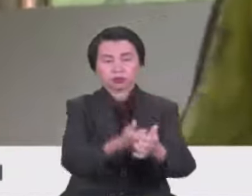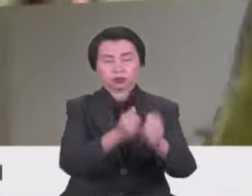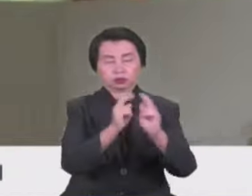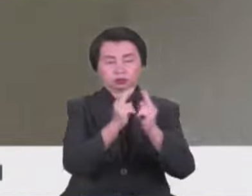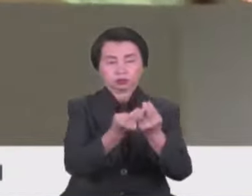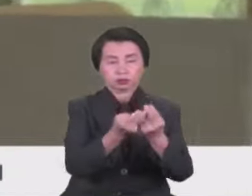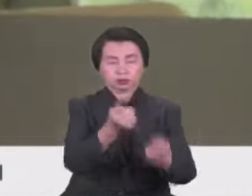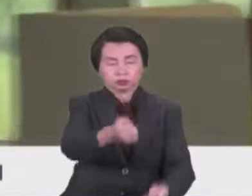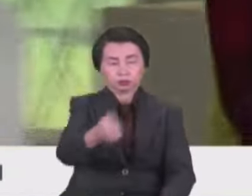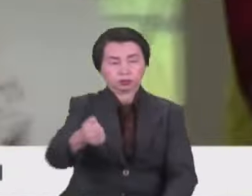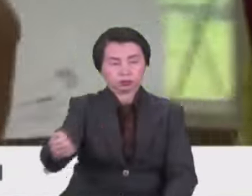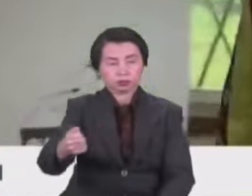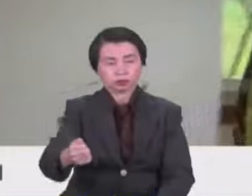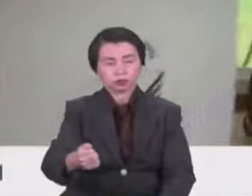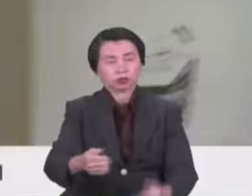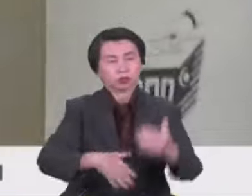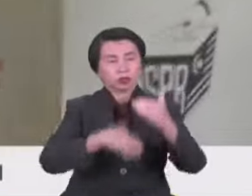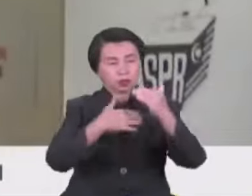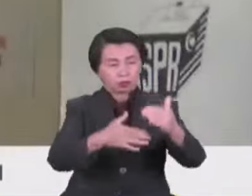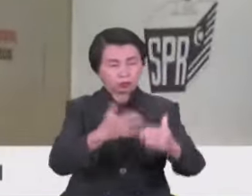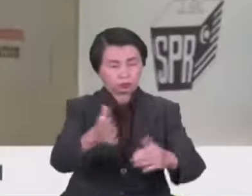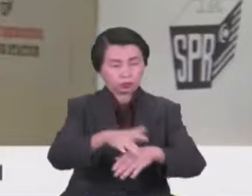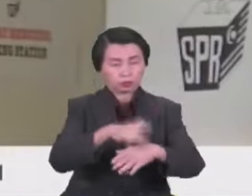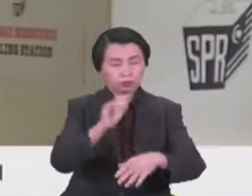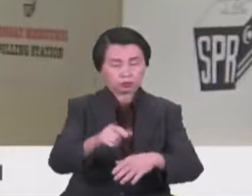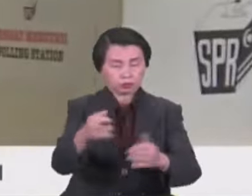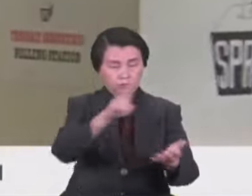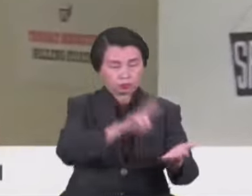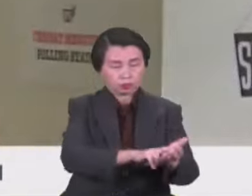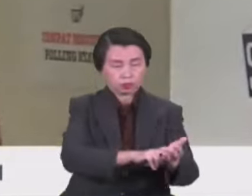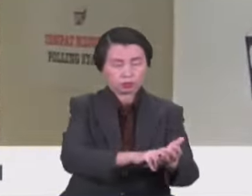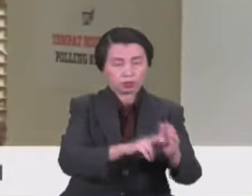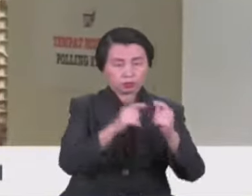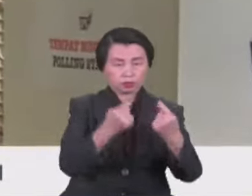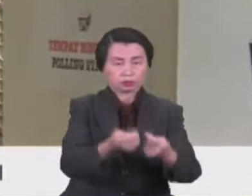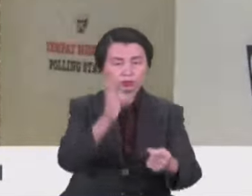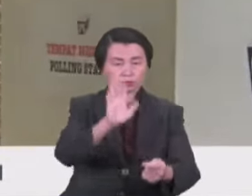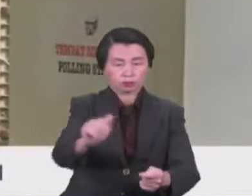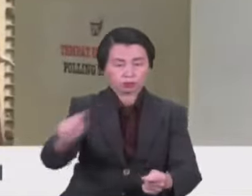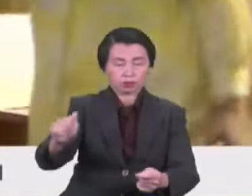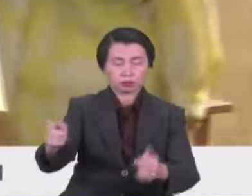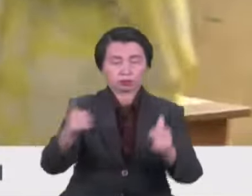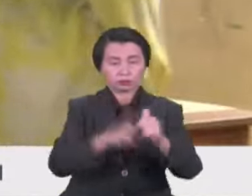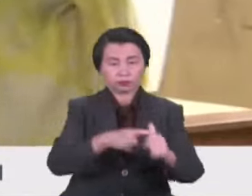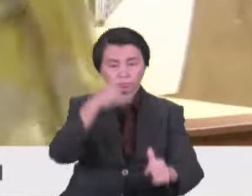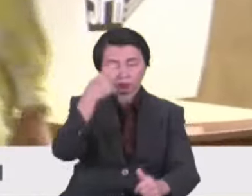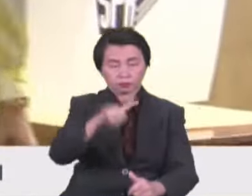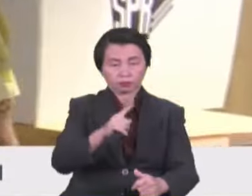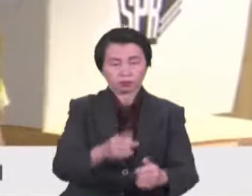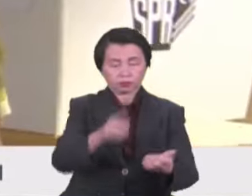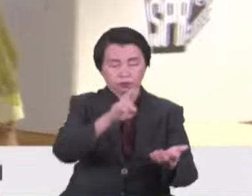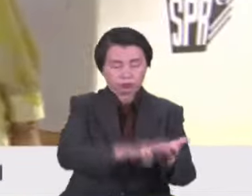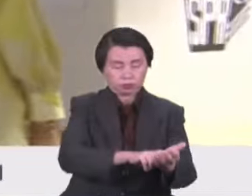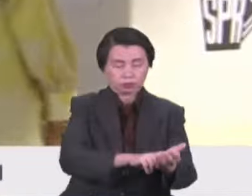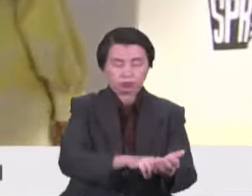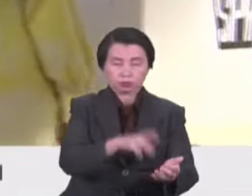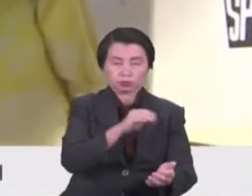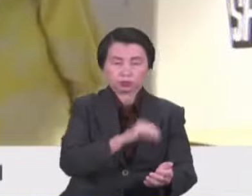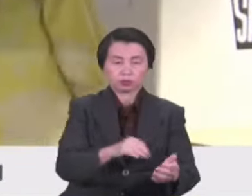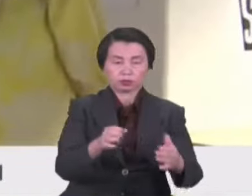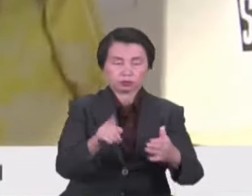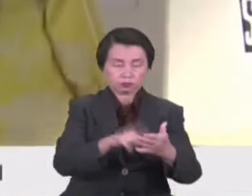dia masing-masing. Pada peringkat awalnya, mereka perlu melapor di kemah pasukan masing-masing terlebih dahulu untuk mendaftar dan seterusnya membuang